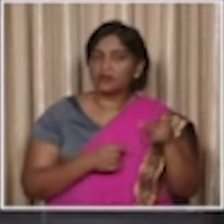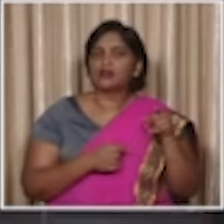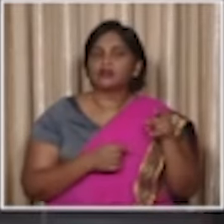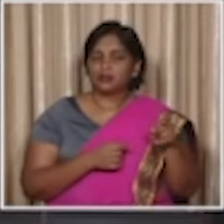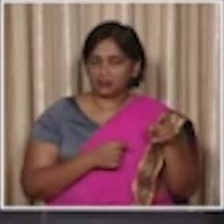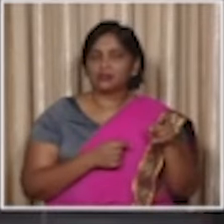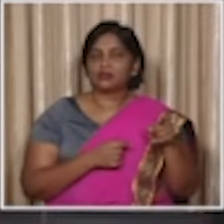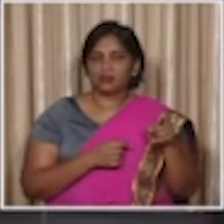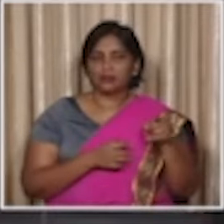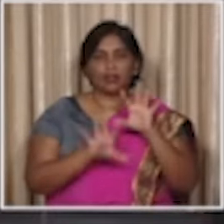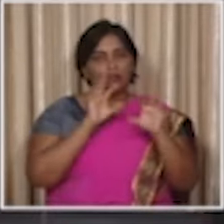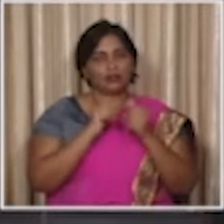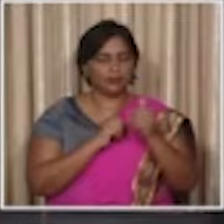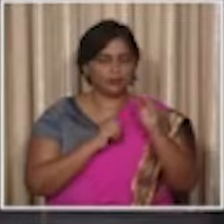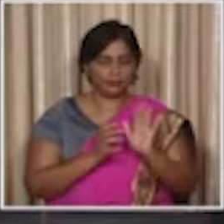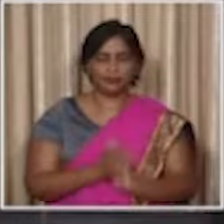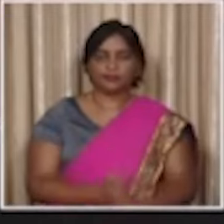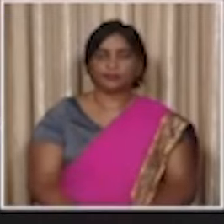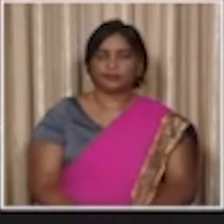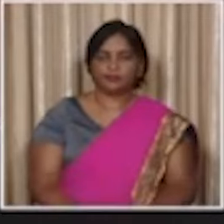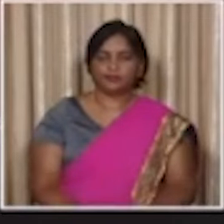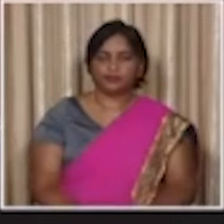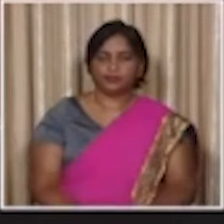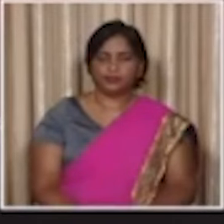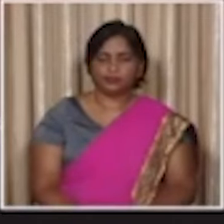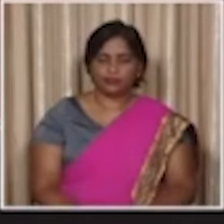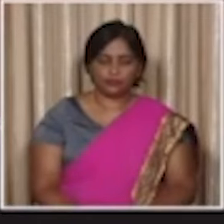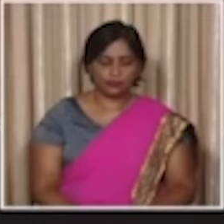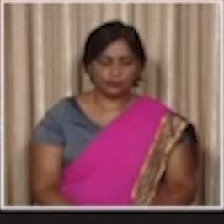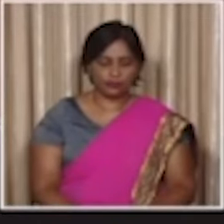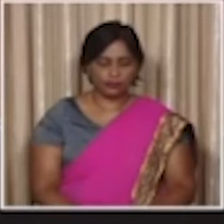ඔවුන් තෝරා ගැනීම සිදු වේ. හරි මංජුල මැතිනි ප්‍රශ්න අහගන්න.